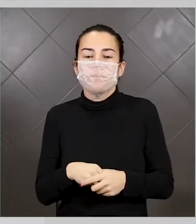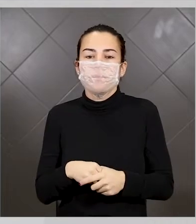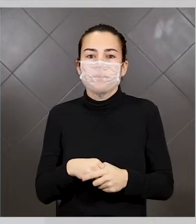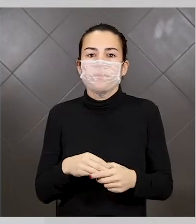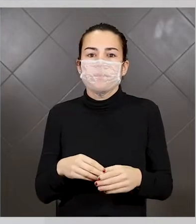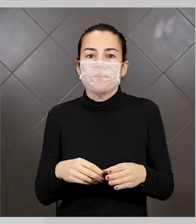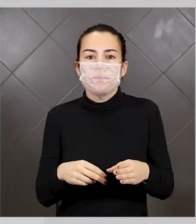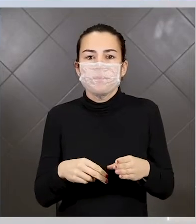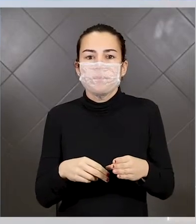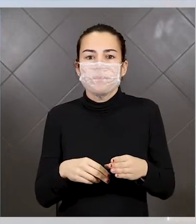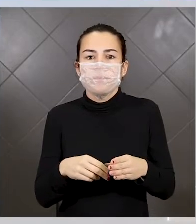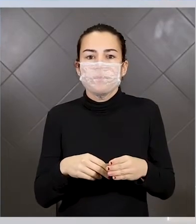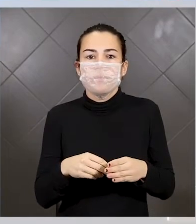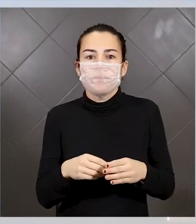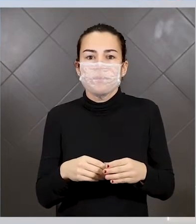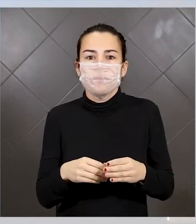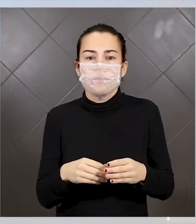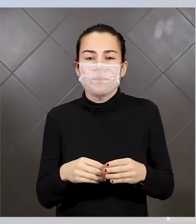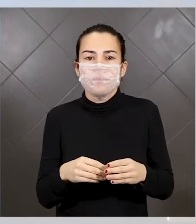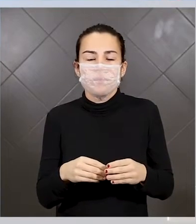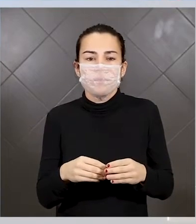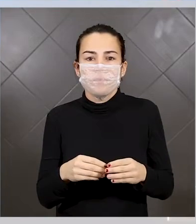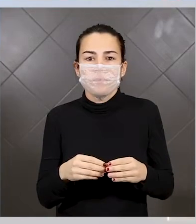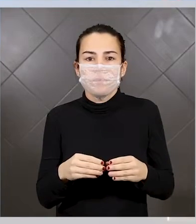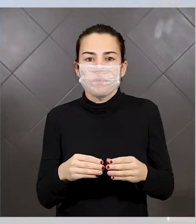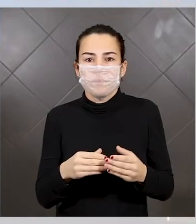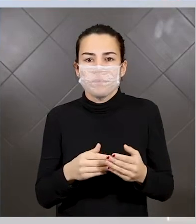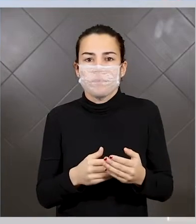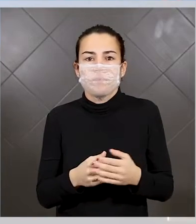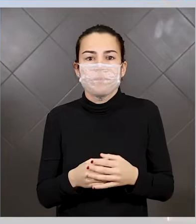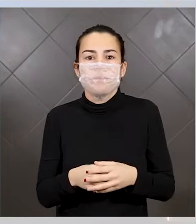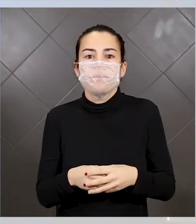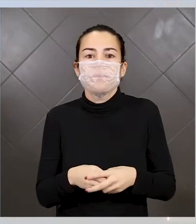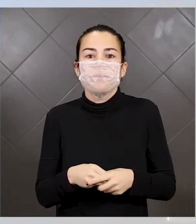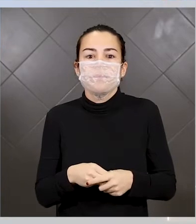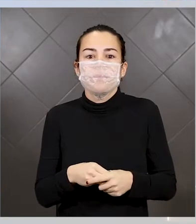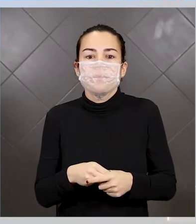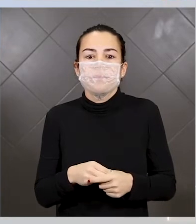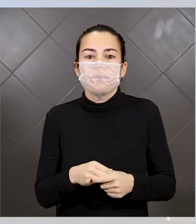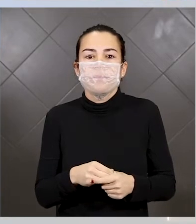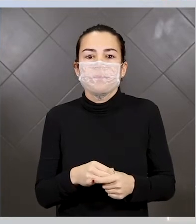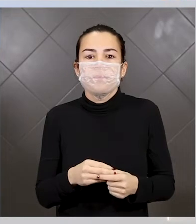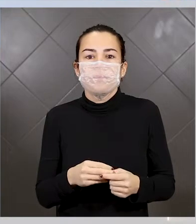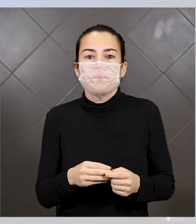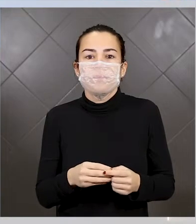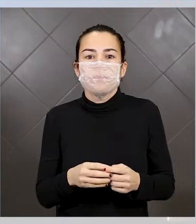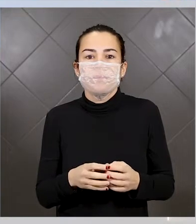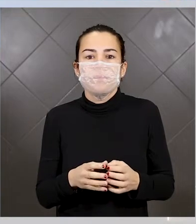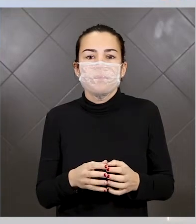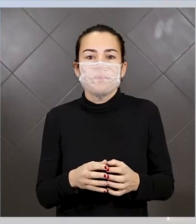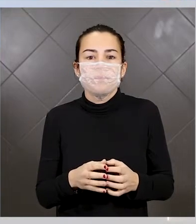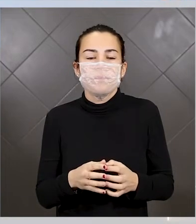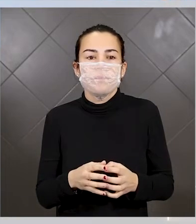el bizcocho, el pa de pessic, és que quan abans aturem el refredament, la